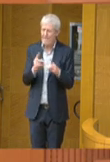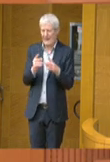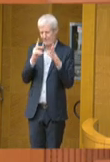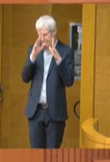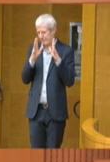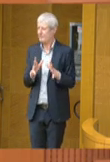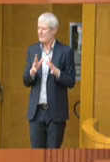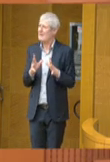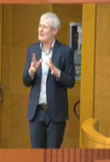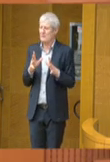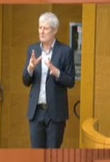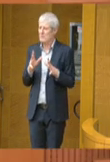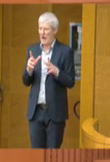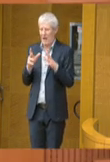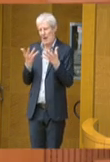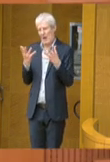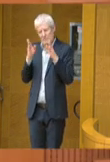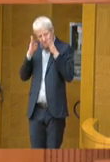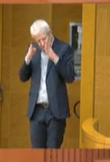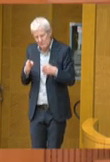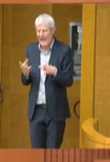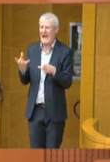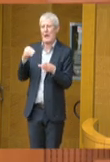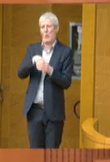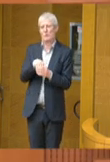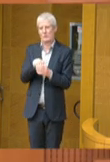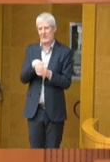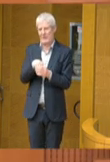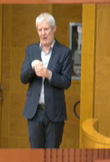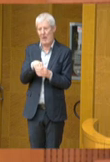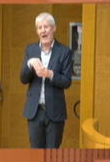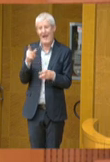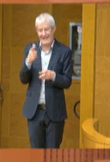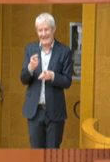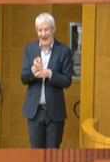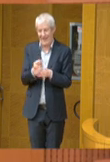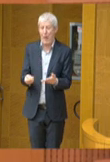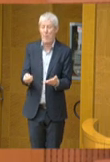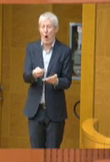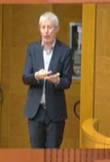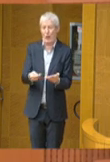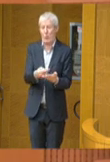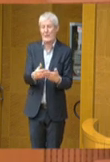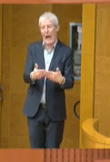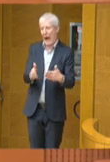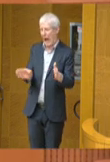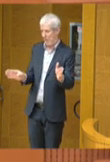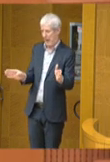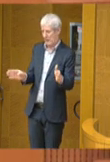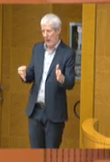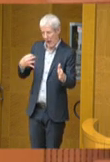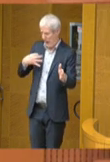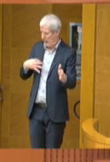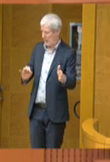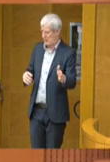per l'inclusività e quindi si struttura come una progettualità aperta,